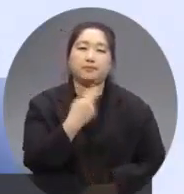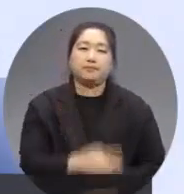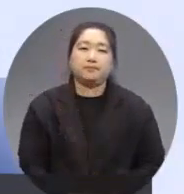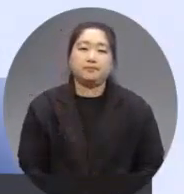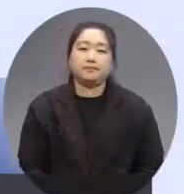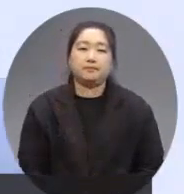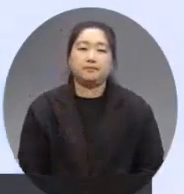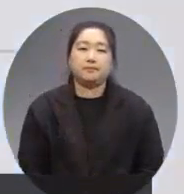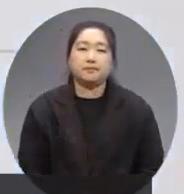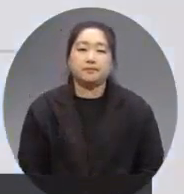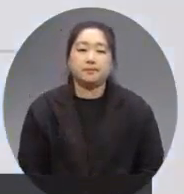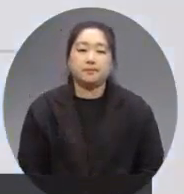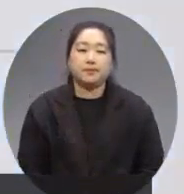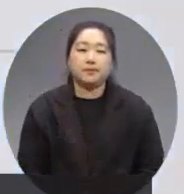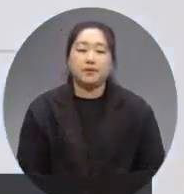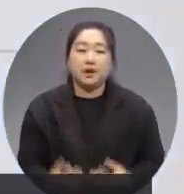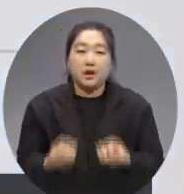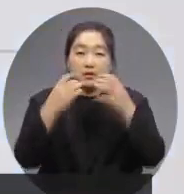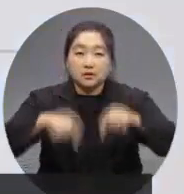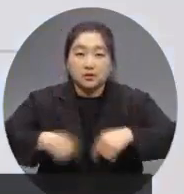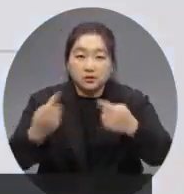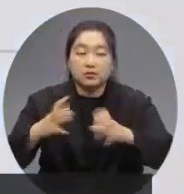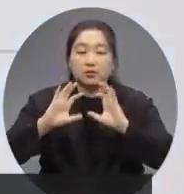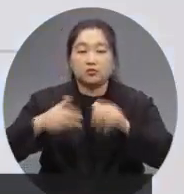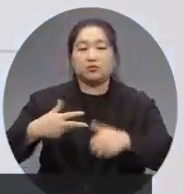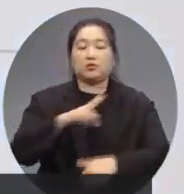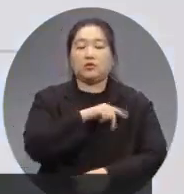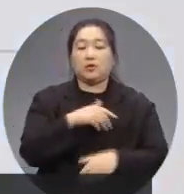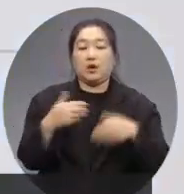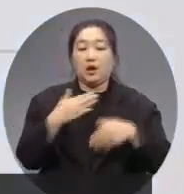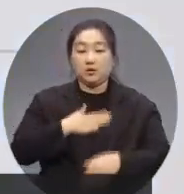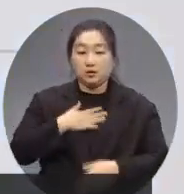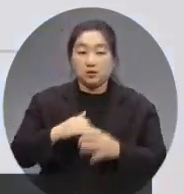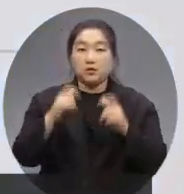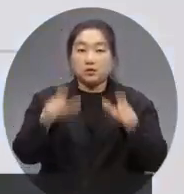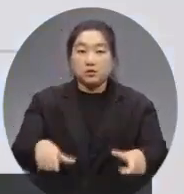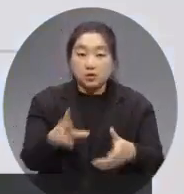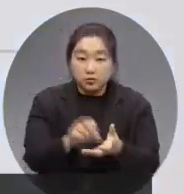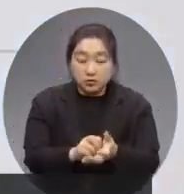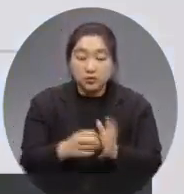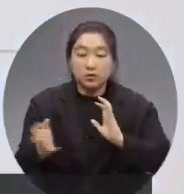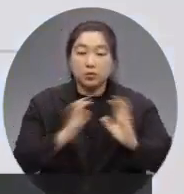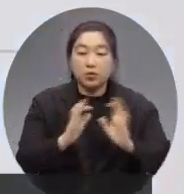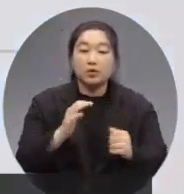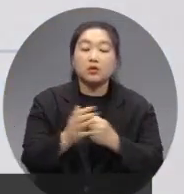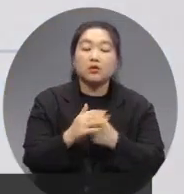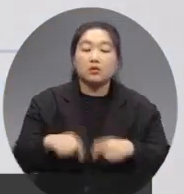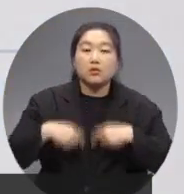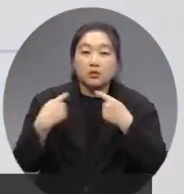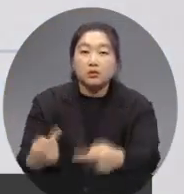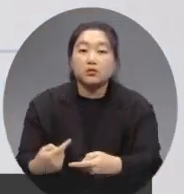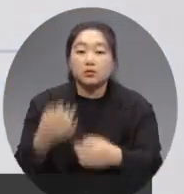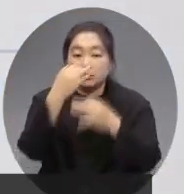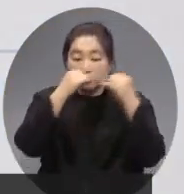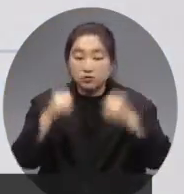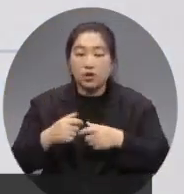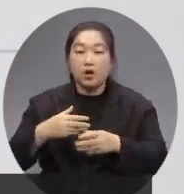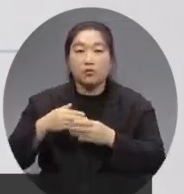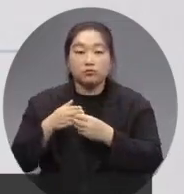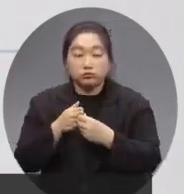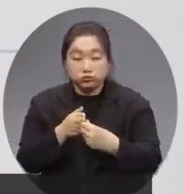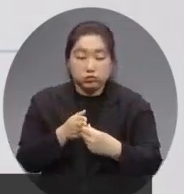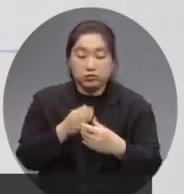드릴 말씀은 없어요 행사에 참석한 국회의원 관계자는 지역 현황을 논의하는 자리여서 참석했고 충청북도가